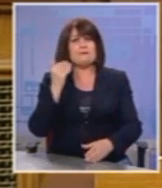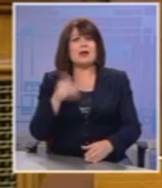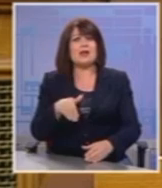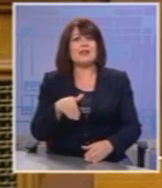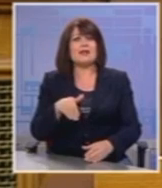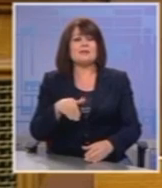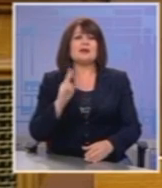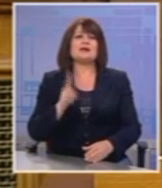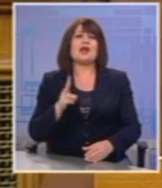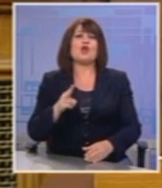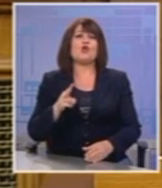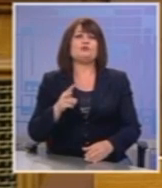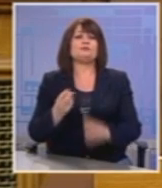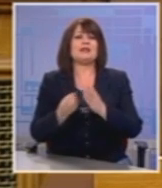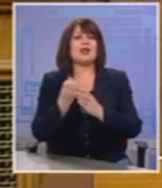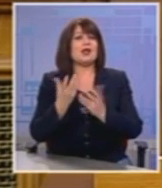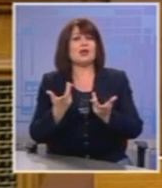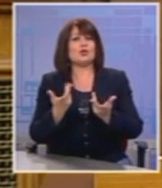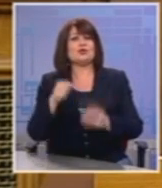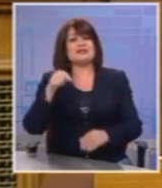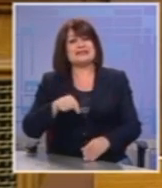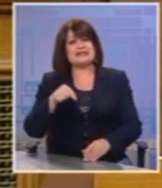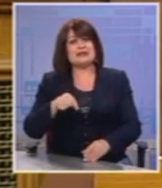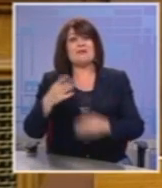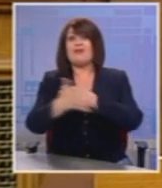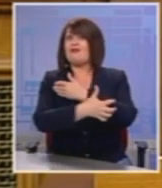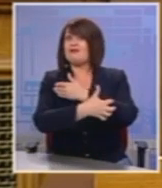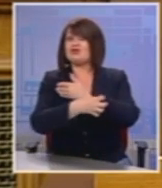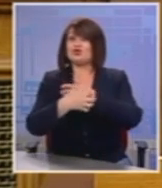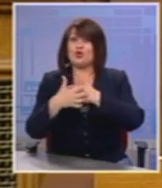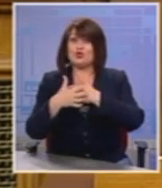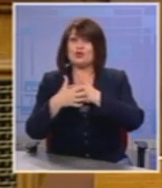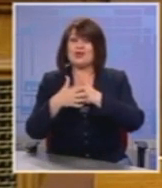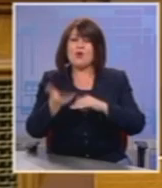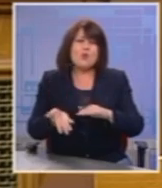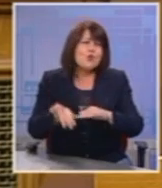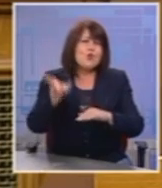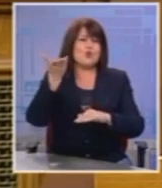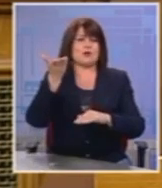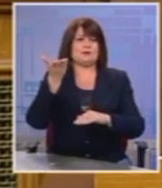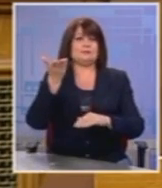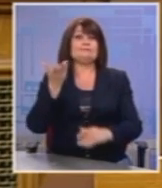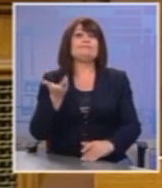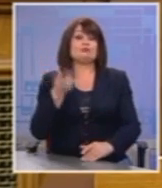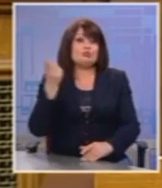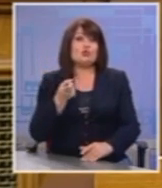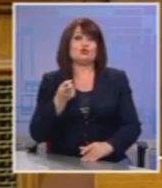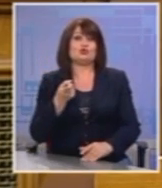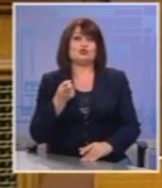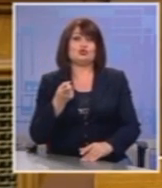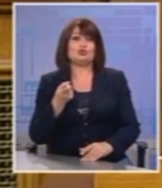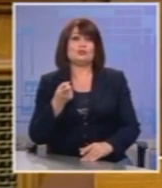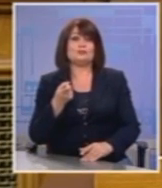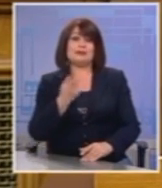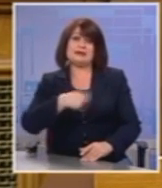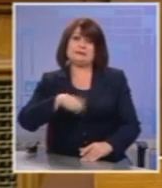την κακή είδηση ότι σήμερα εδο της φτώχιας είναι το υψηλότερο από